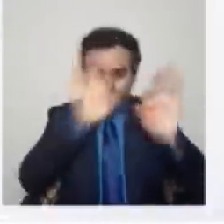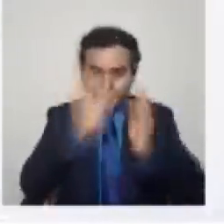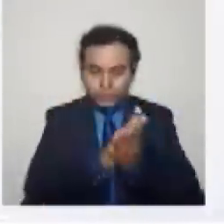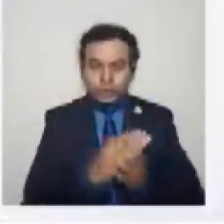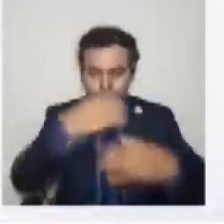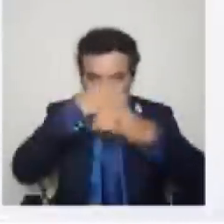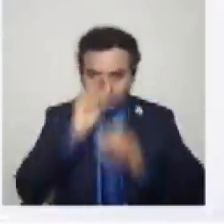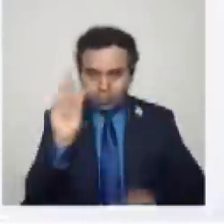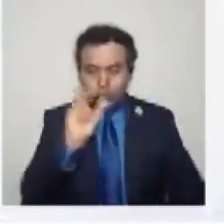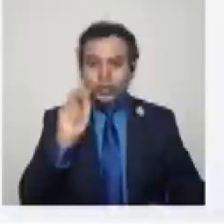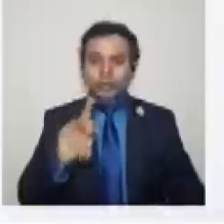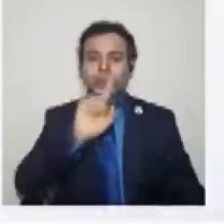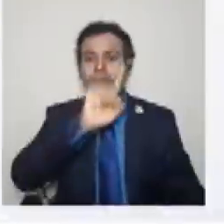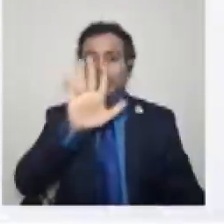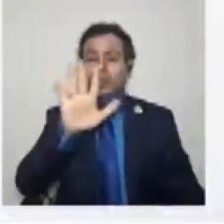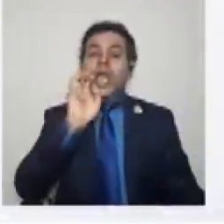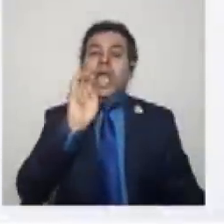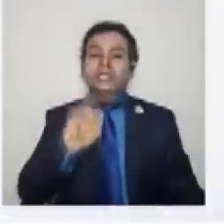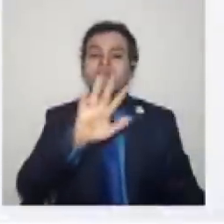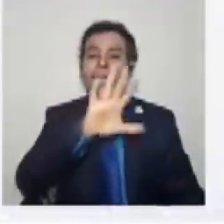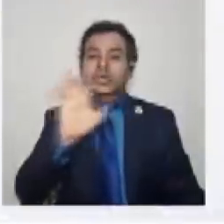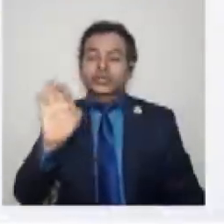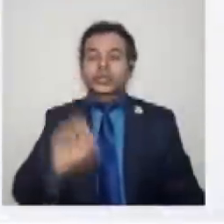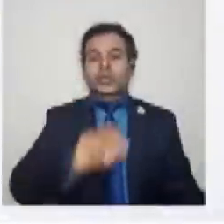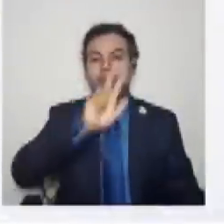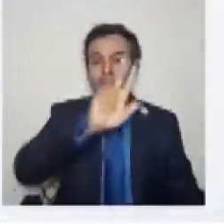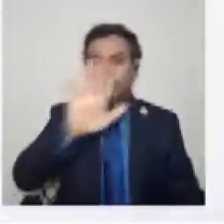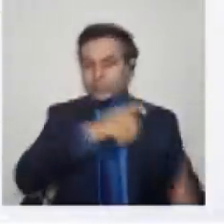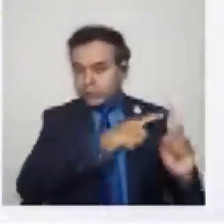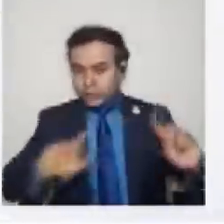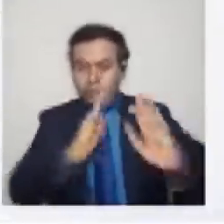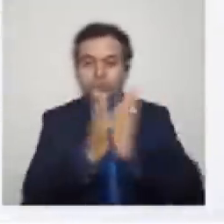হয়েছে 15,710টি এবং পরীক্ষা হয়েছে